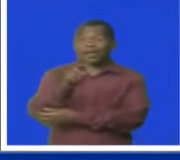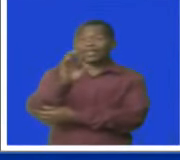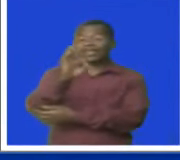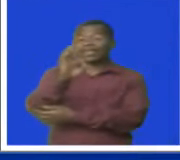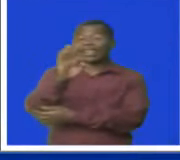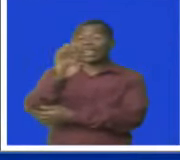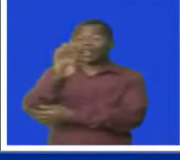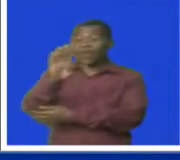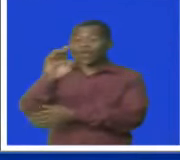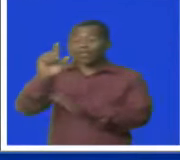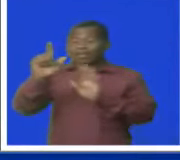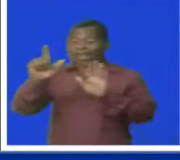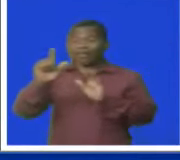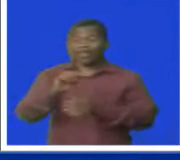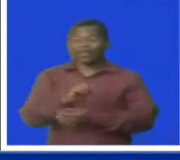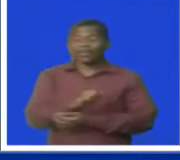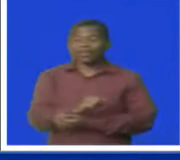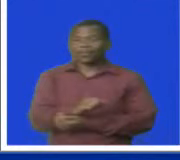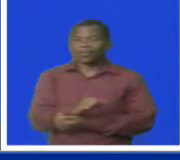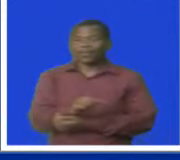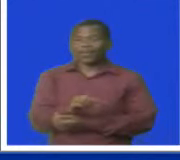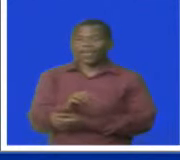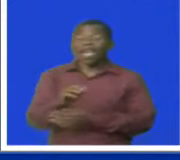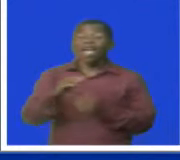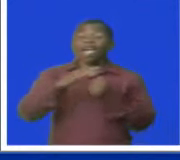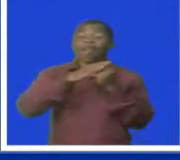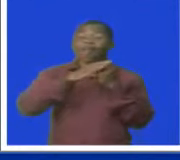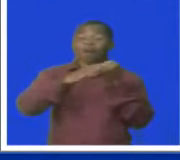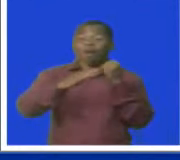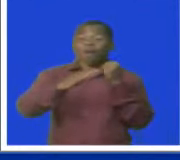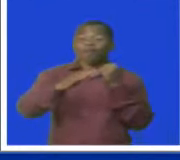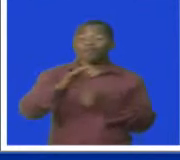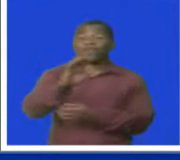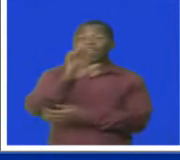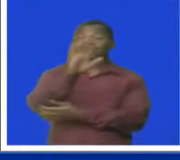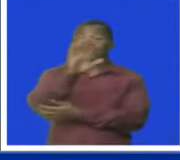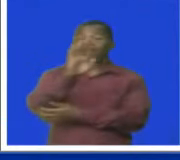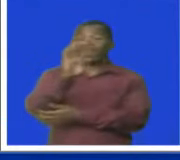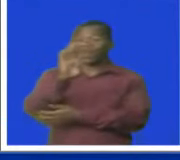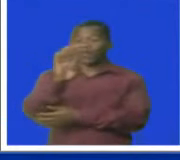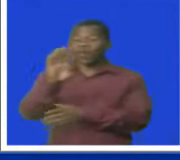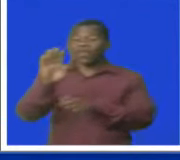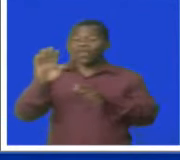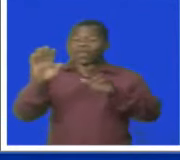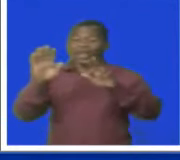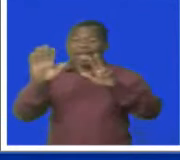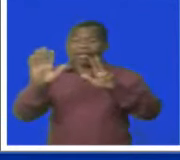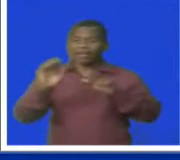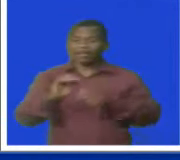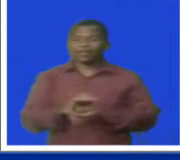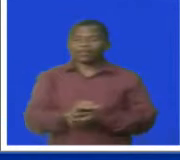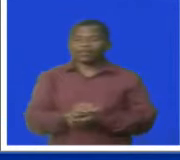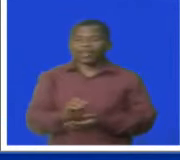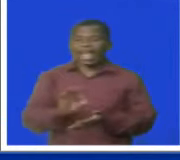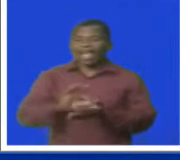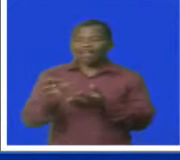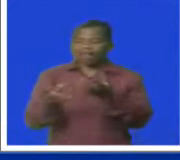2,347 labatholakele nalo mkhuhlane, elubonjeni bangu 548 kanti ke eshiselweni